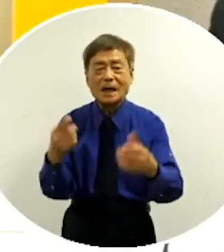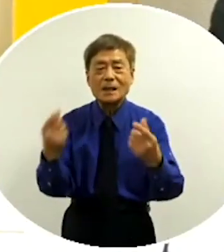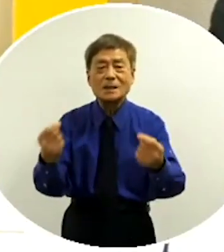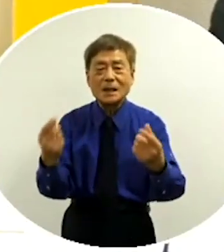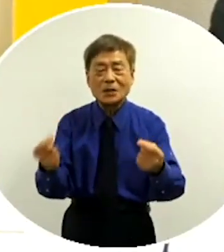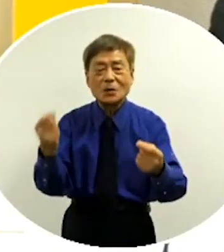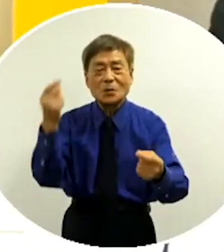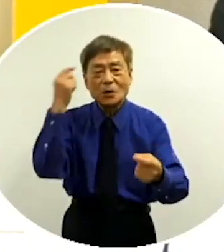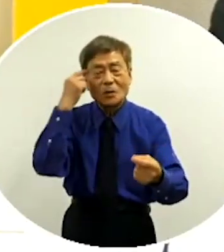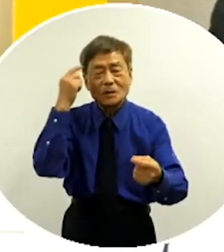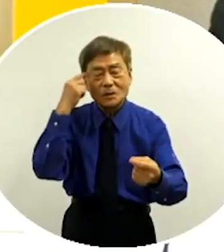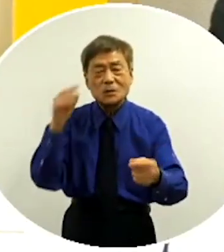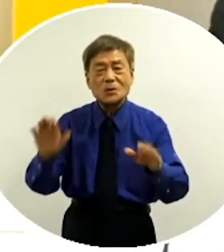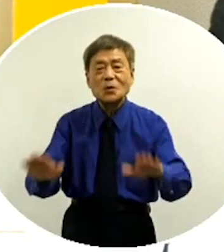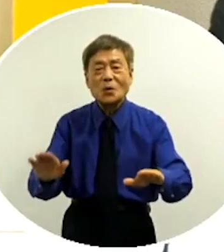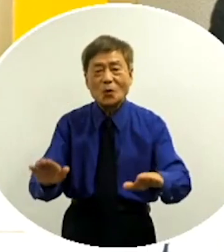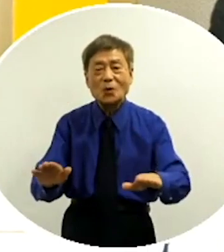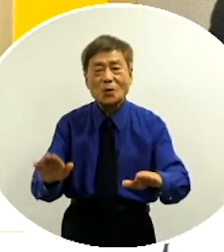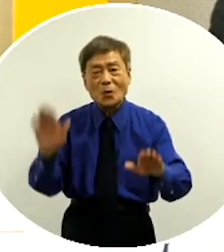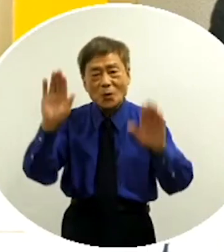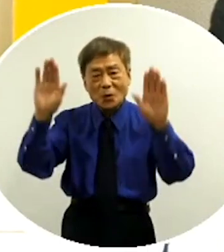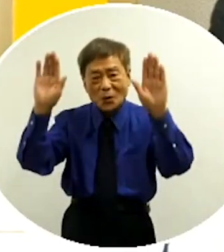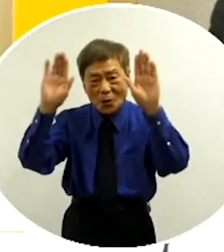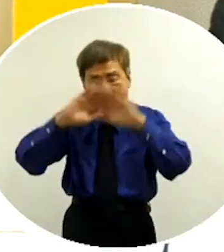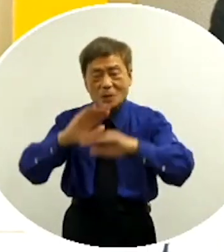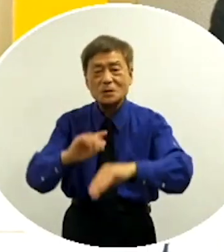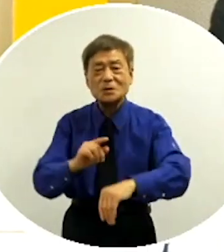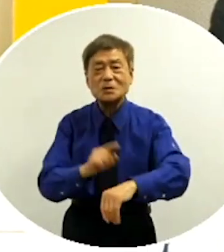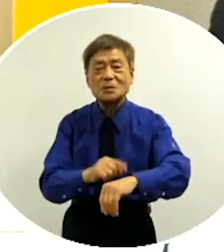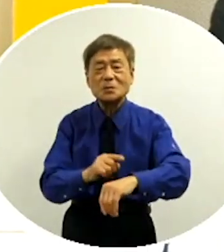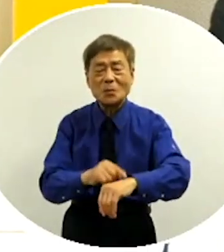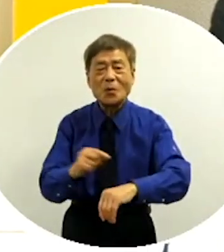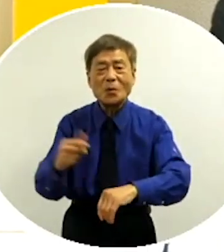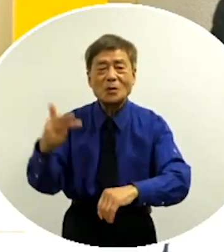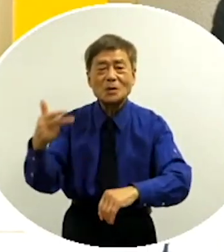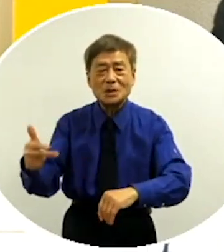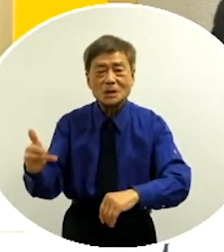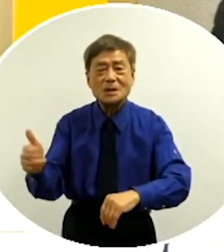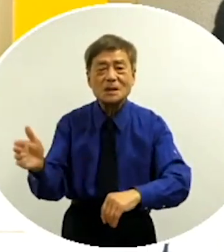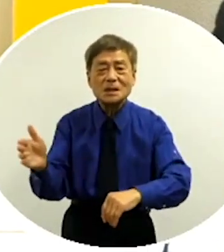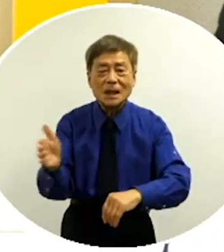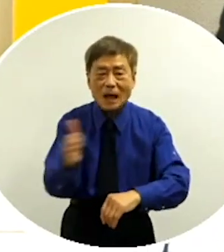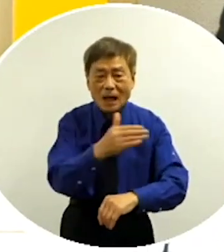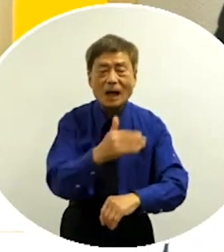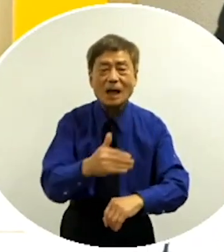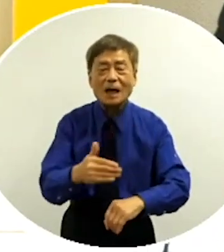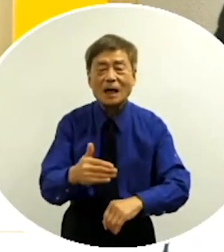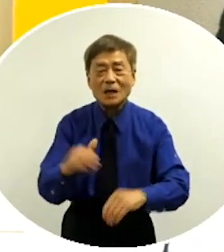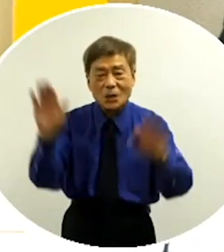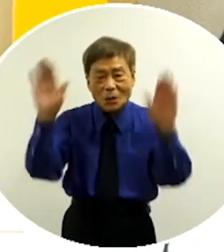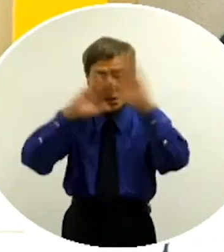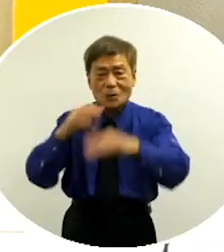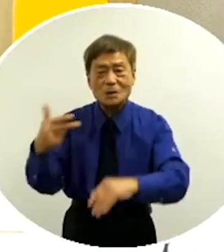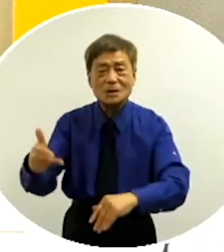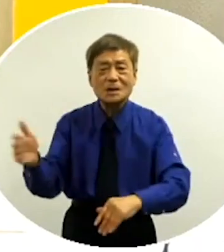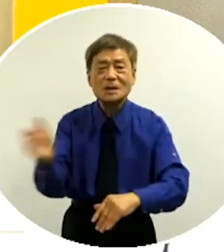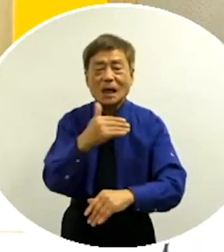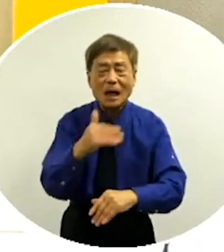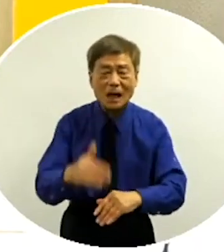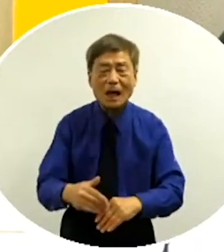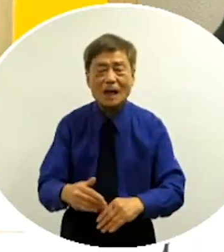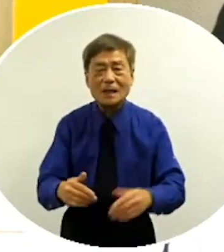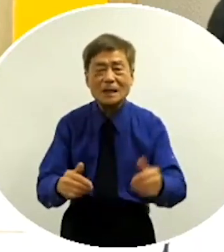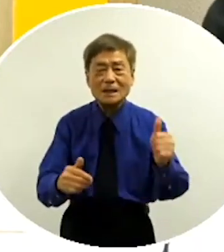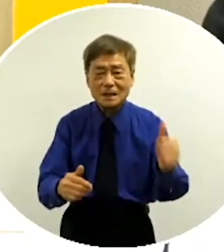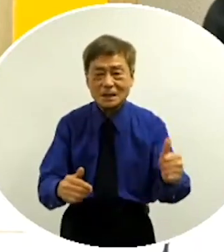あと今日はの本日19時から島内のジェンダー平等推進についてをテーマに力メス民主党の女性